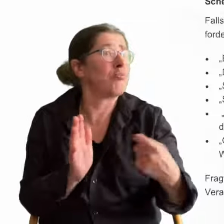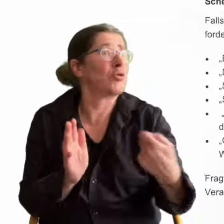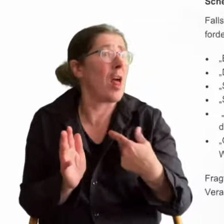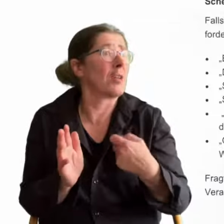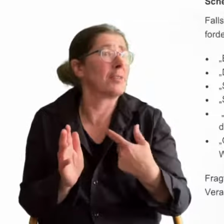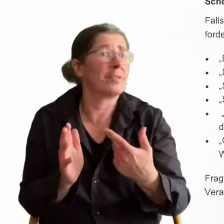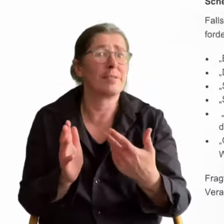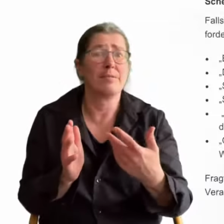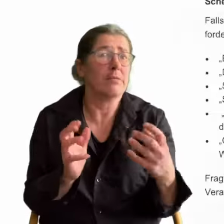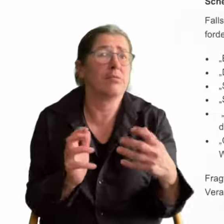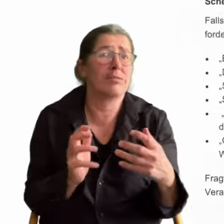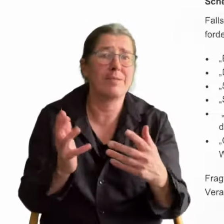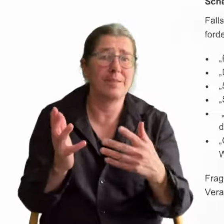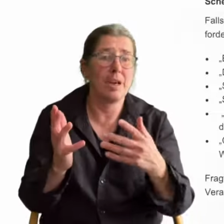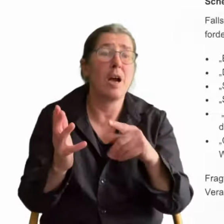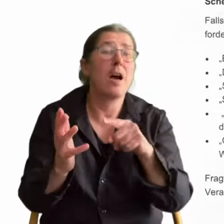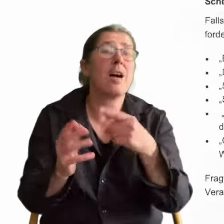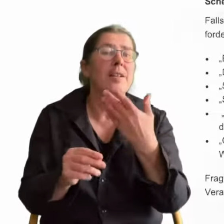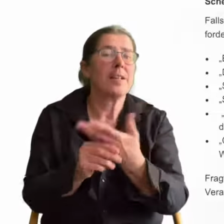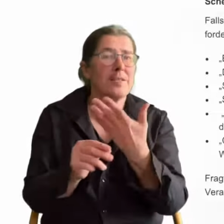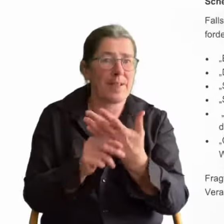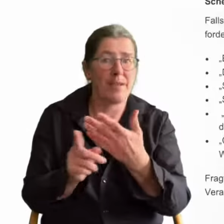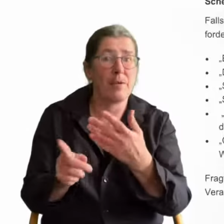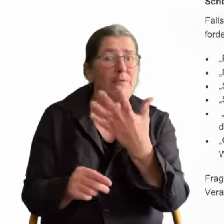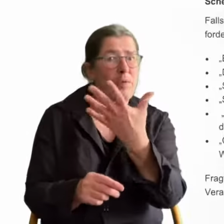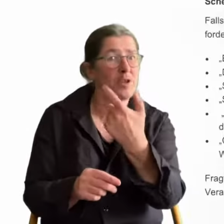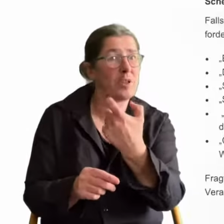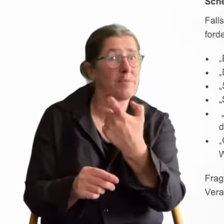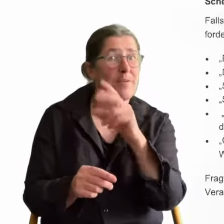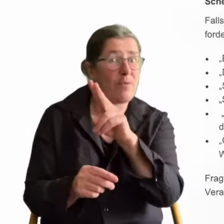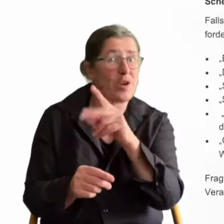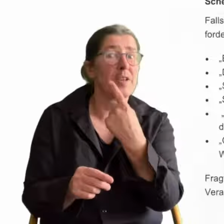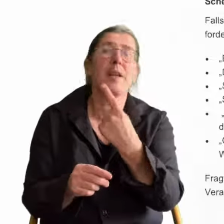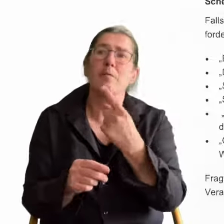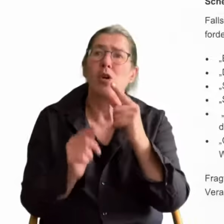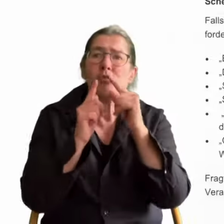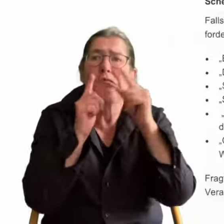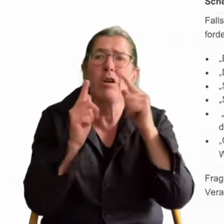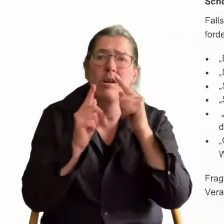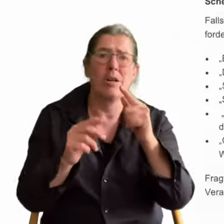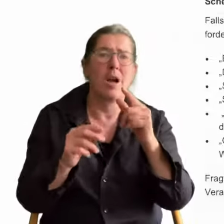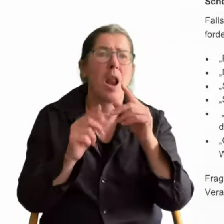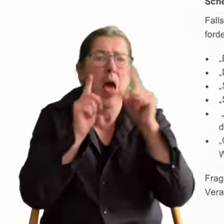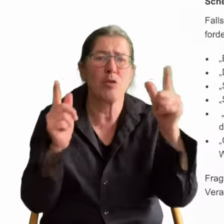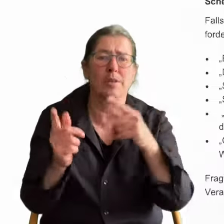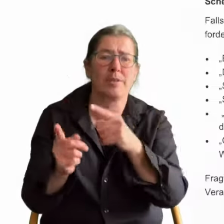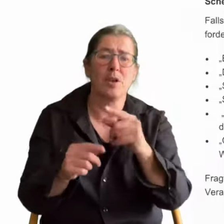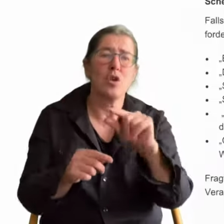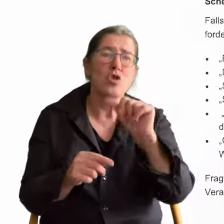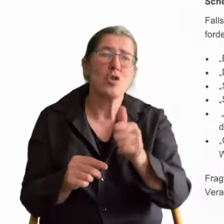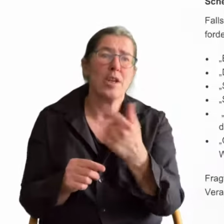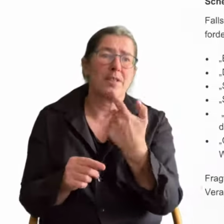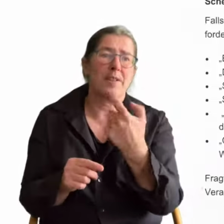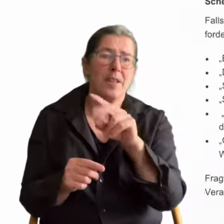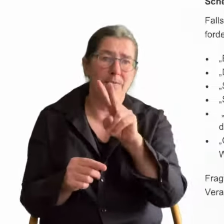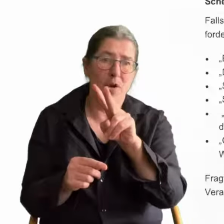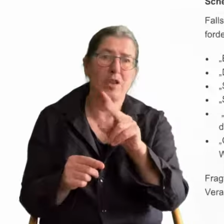die stromschläge kriegen und deshalb äußerte er bei 75 volt ein lautes kurzen bei 120 volt